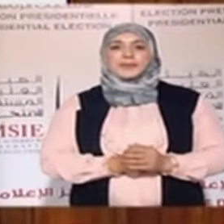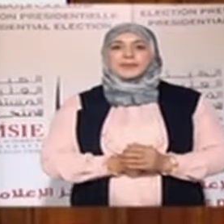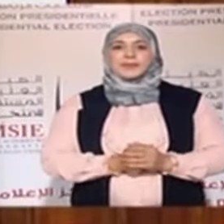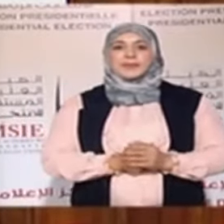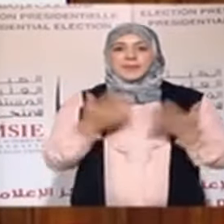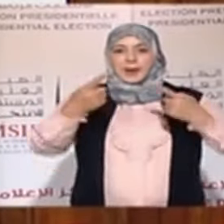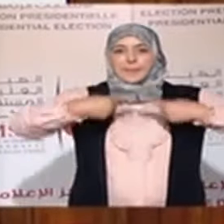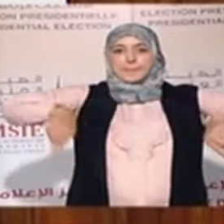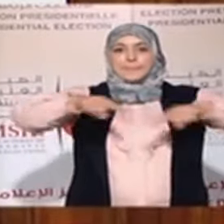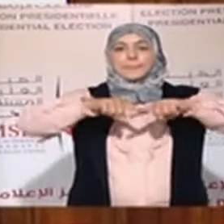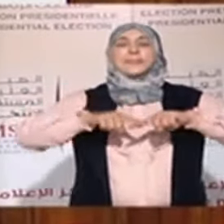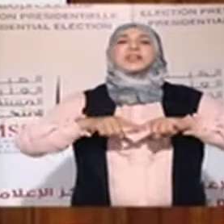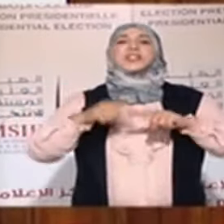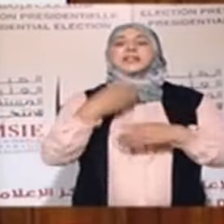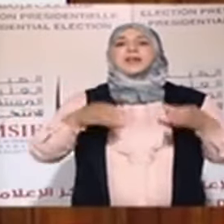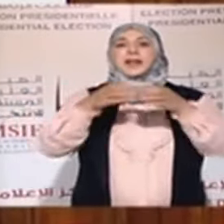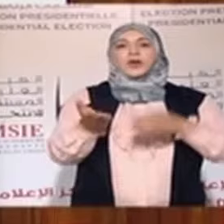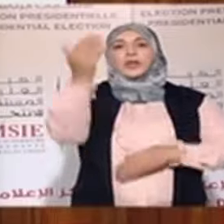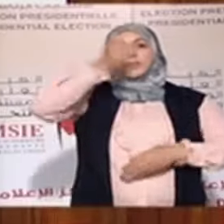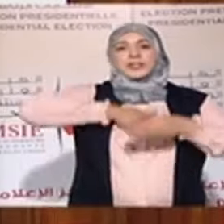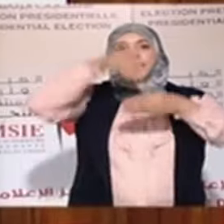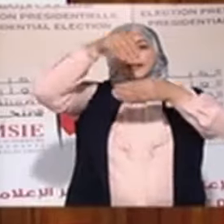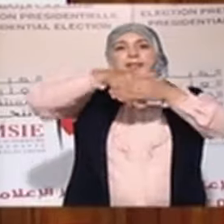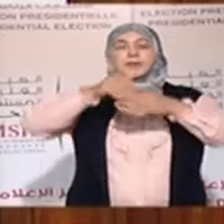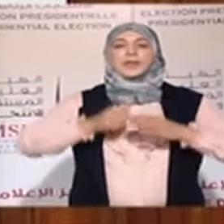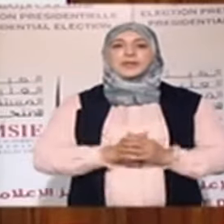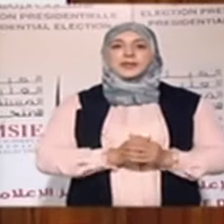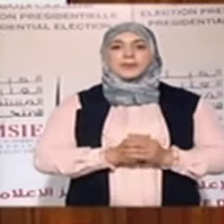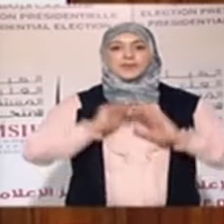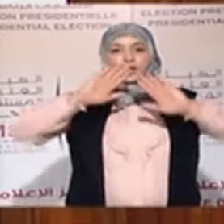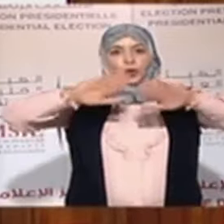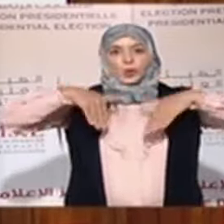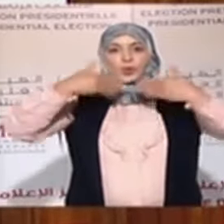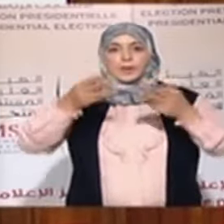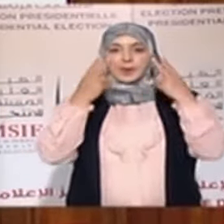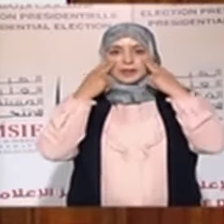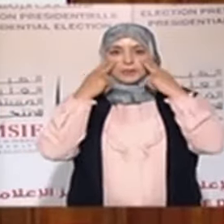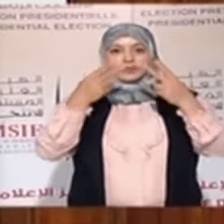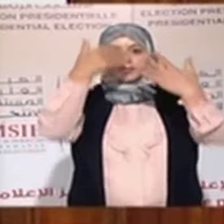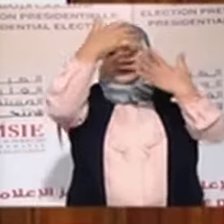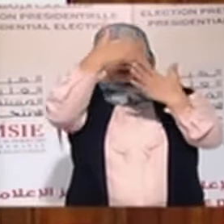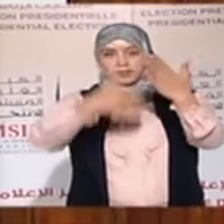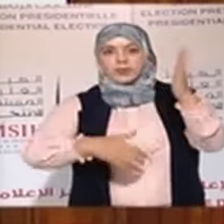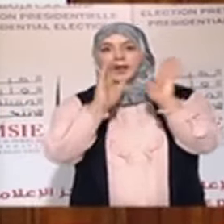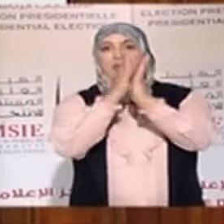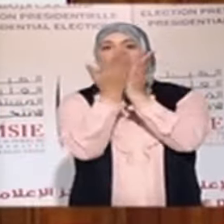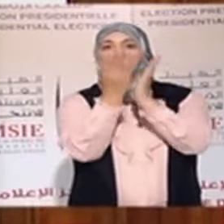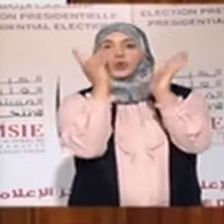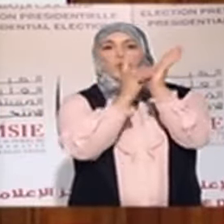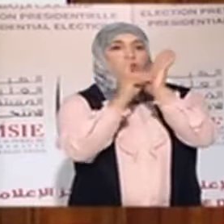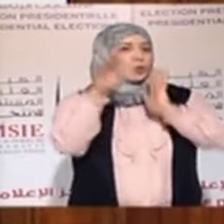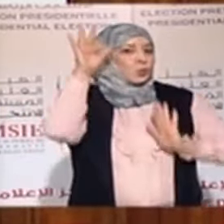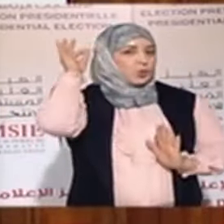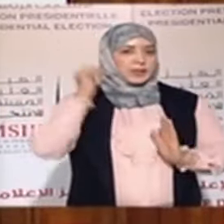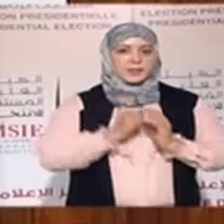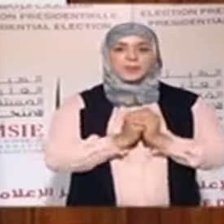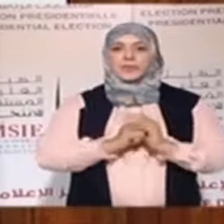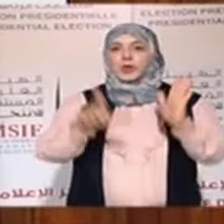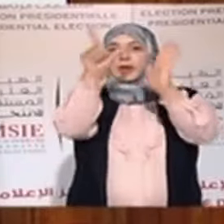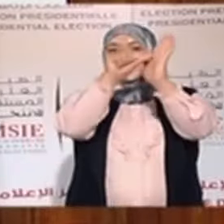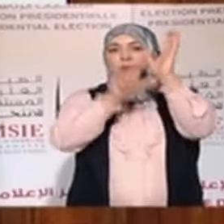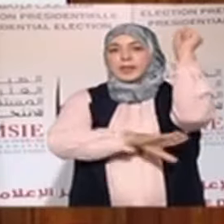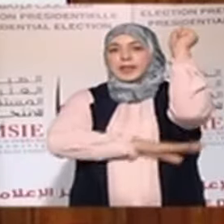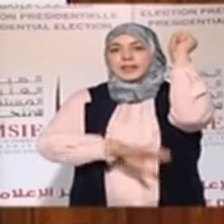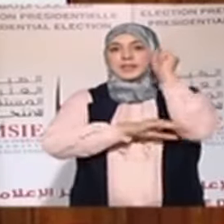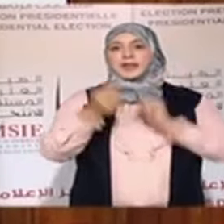إن مجلس الهيئة العليا المستقلة للانتخابات، وبعد الاطلاع على الدستور وعلى القانون